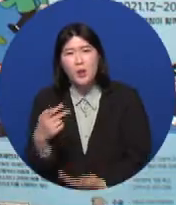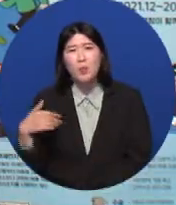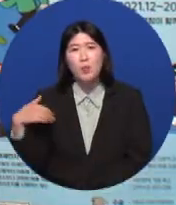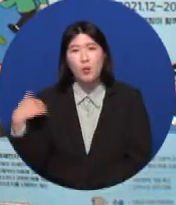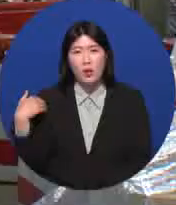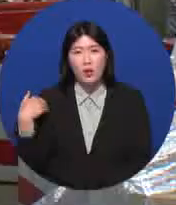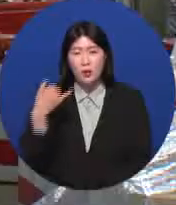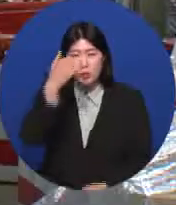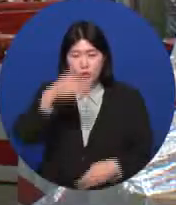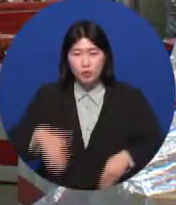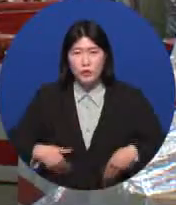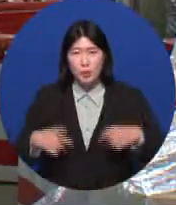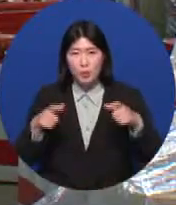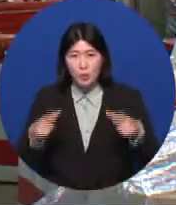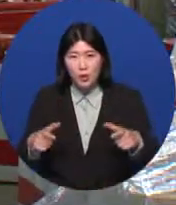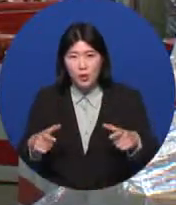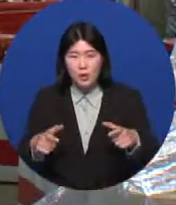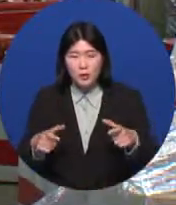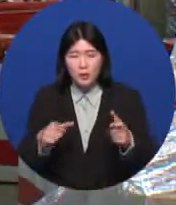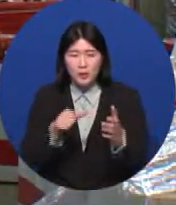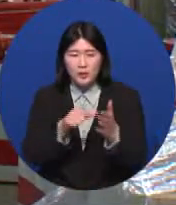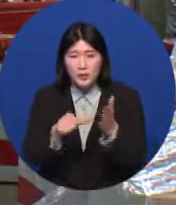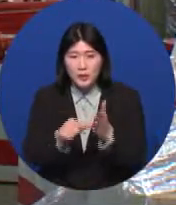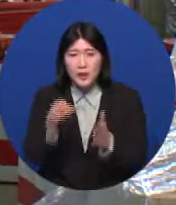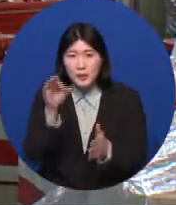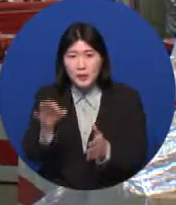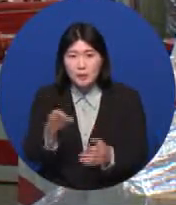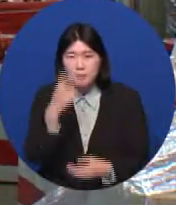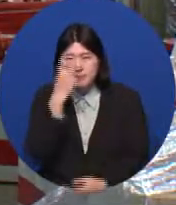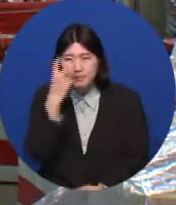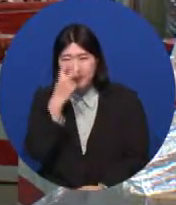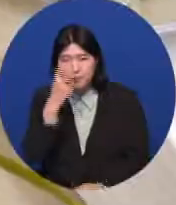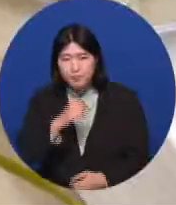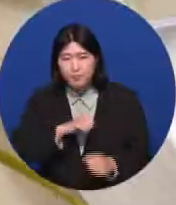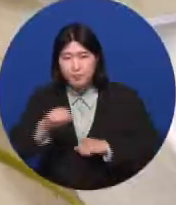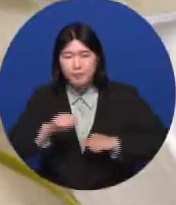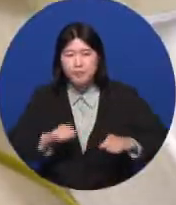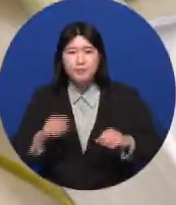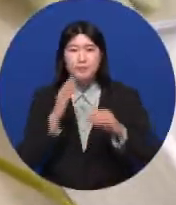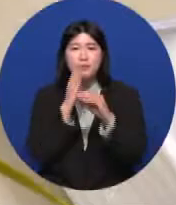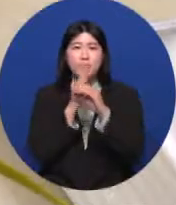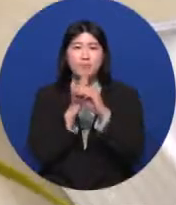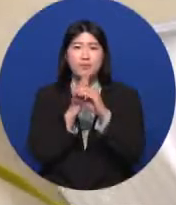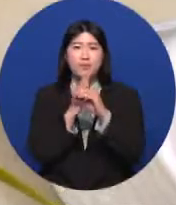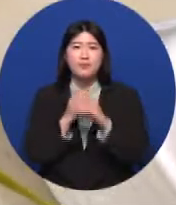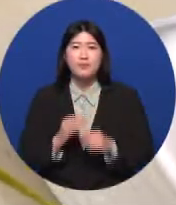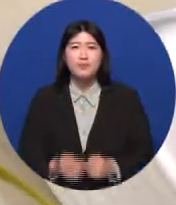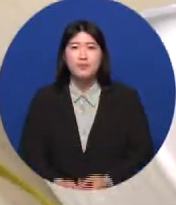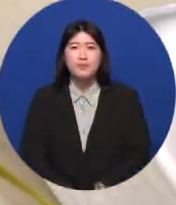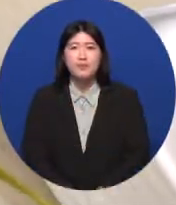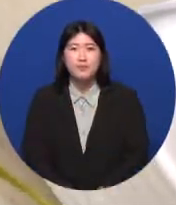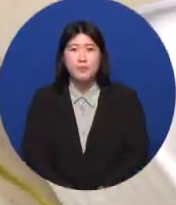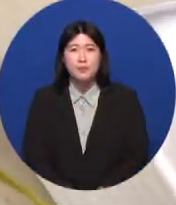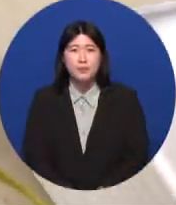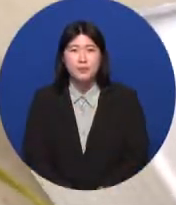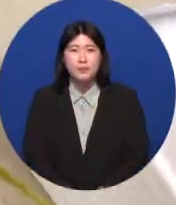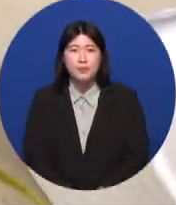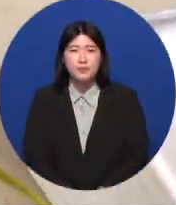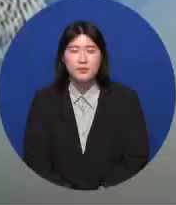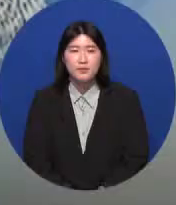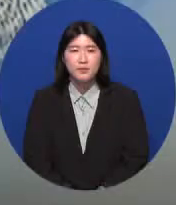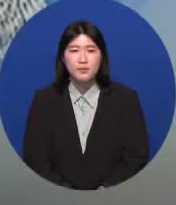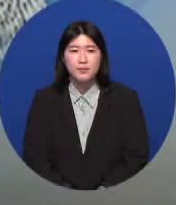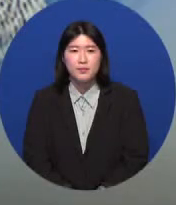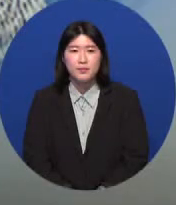지자체들도 설명절 주요 품목에 대한 물과 점검에 나섰습니다 mbc 뉴스 u 눈 성입니다